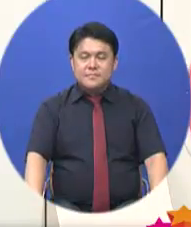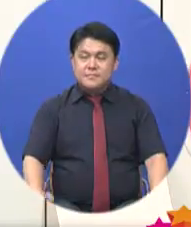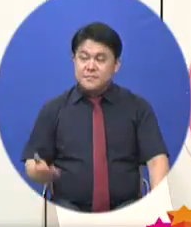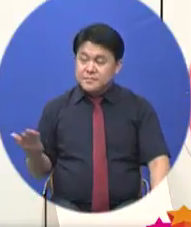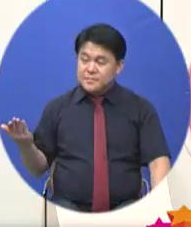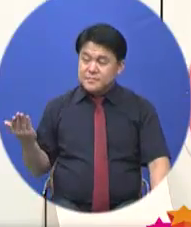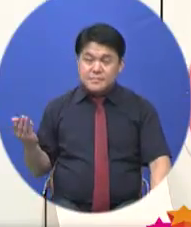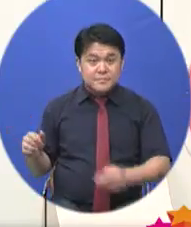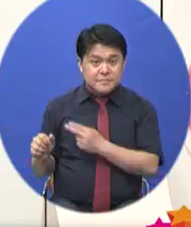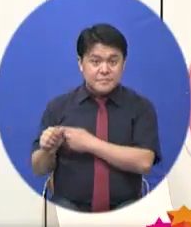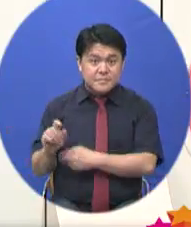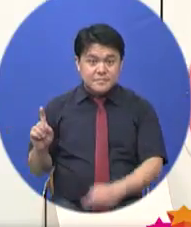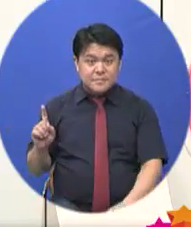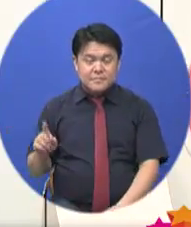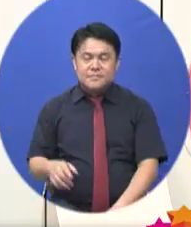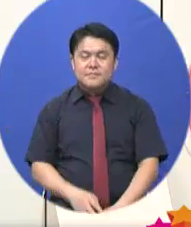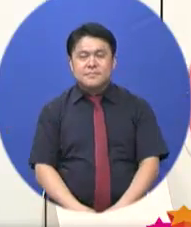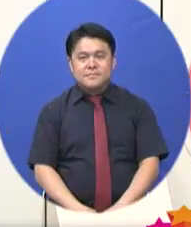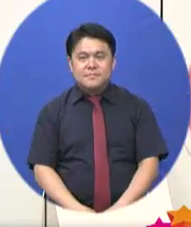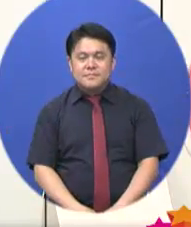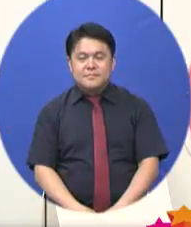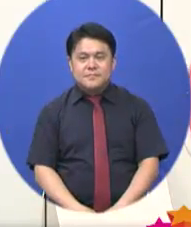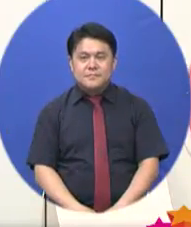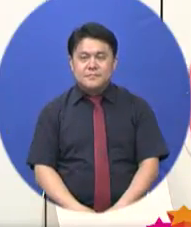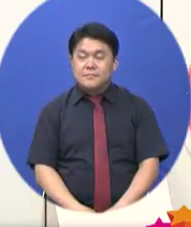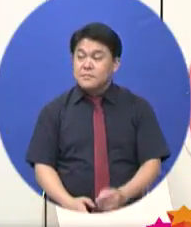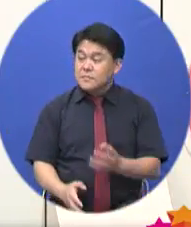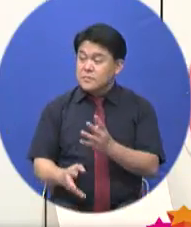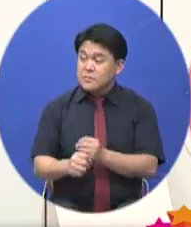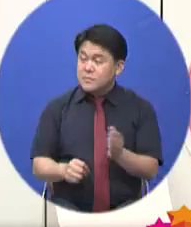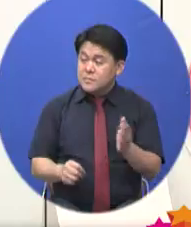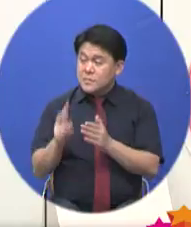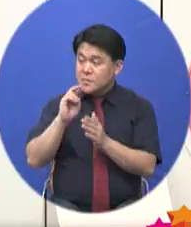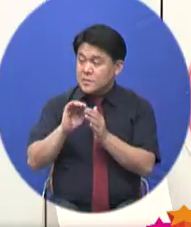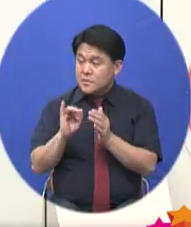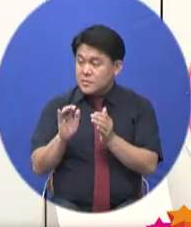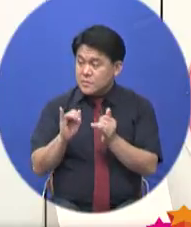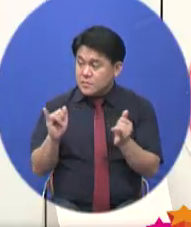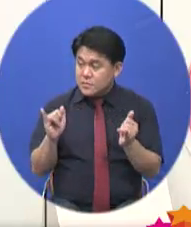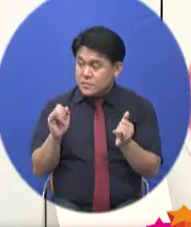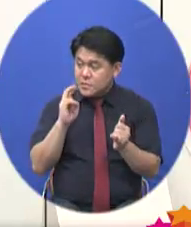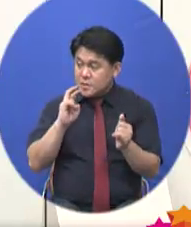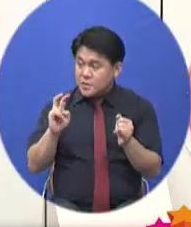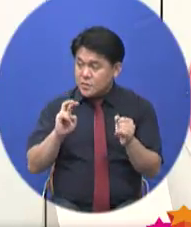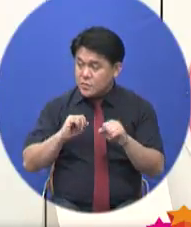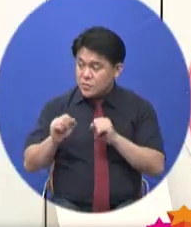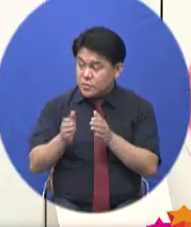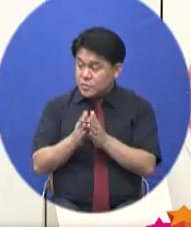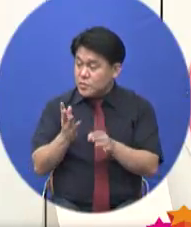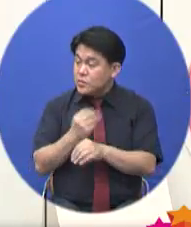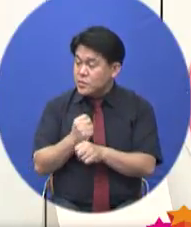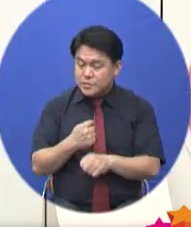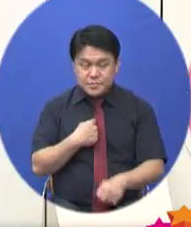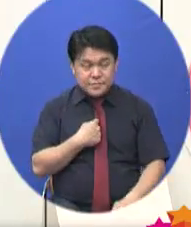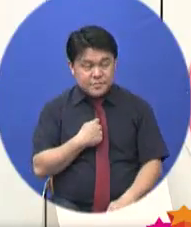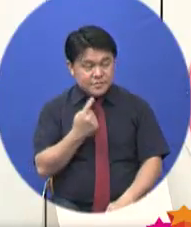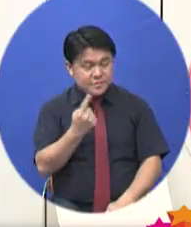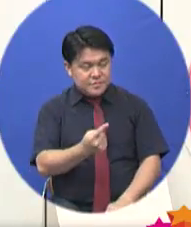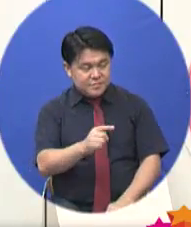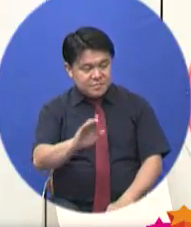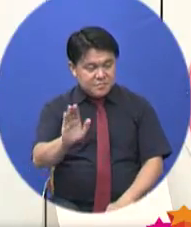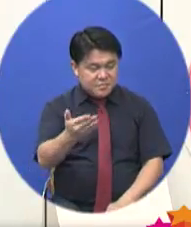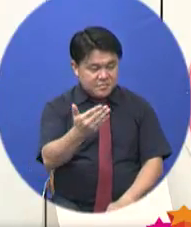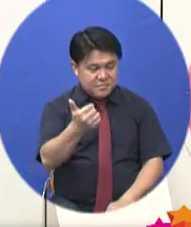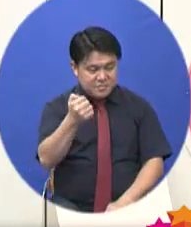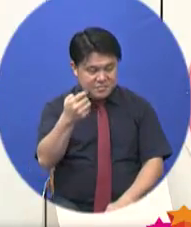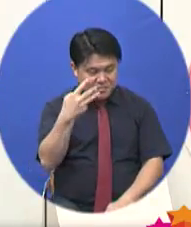김영만 선생님은 그 몇 년도에 가수로 데뷔하신 거예요? 저는 53년도입니다.